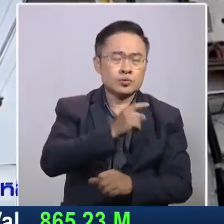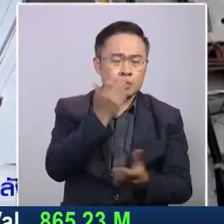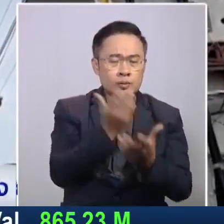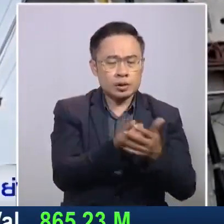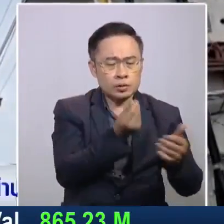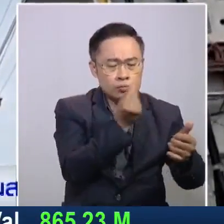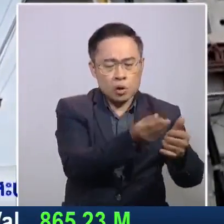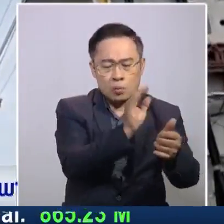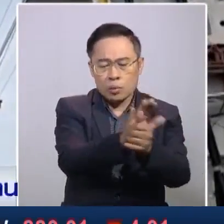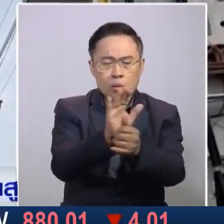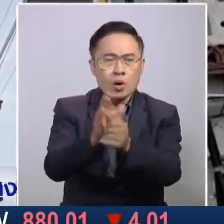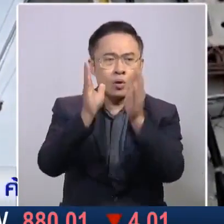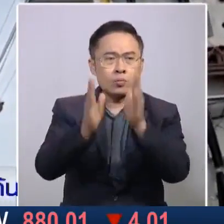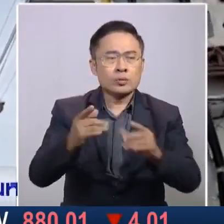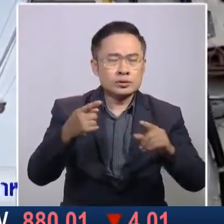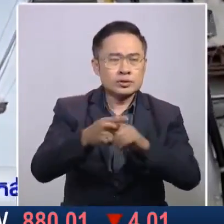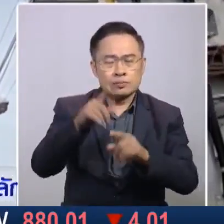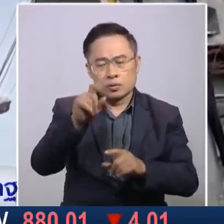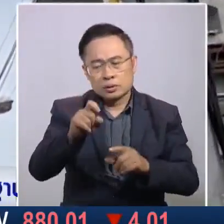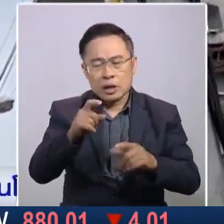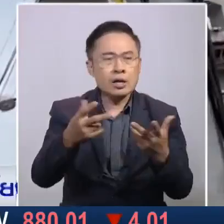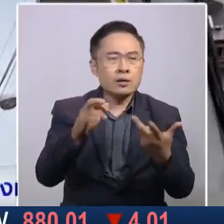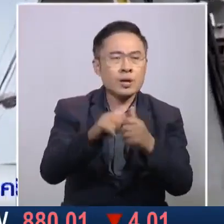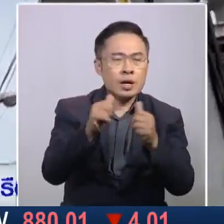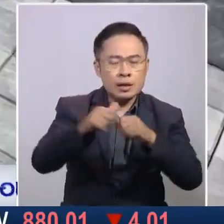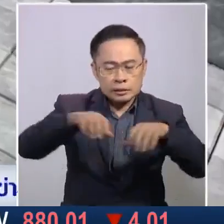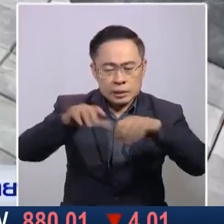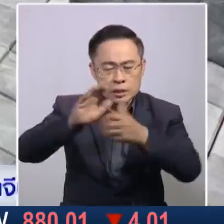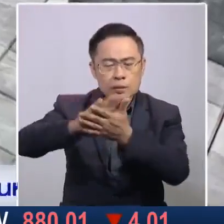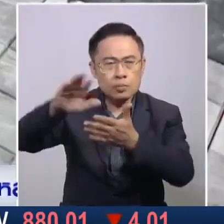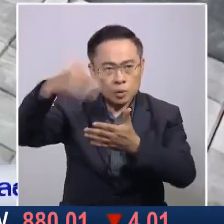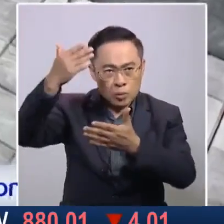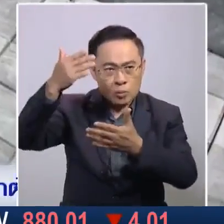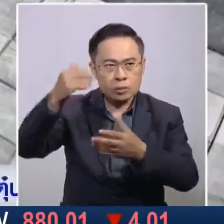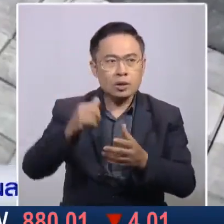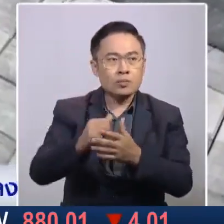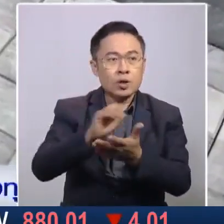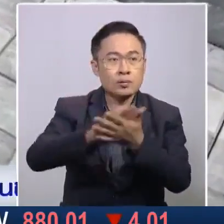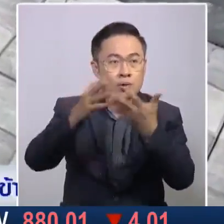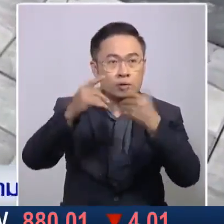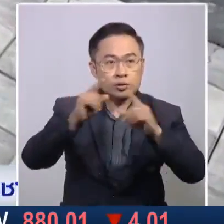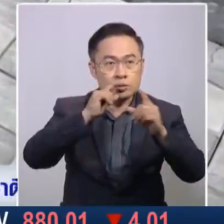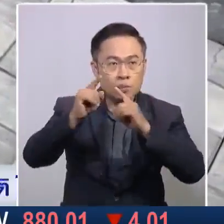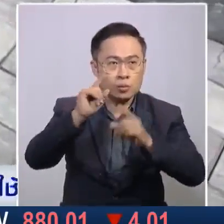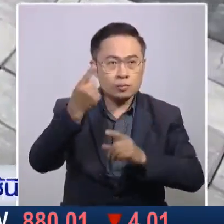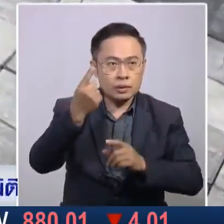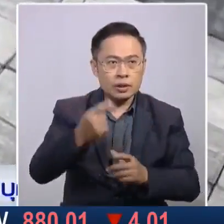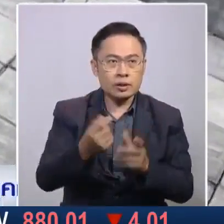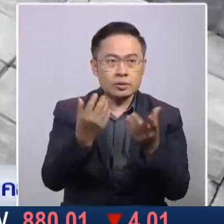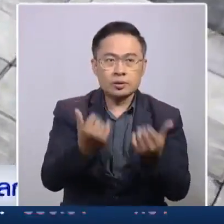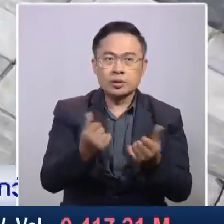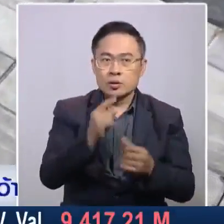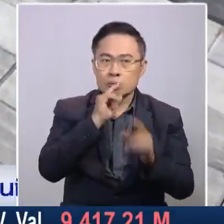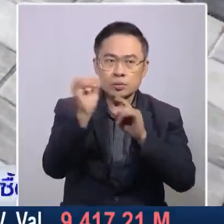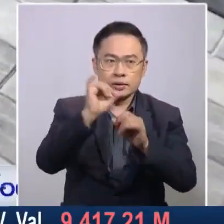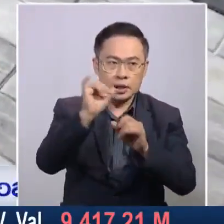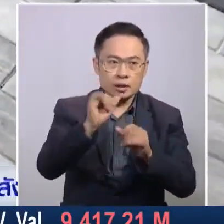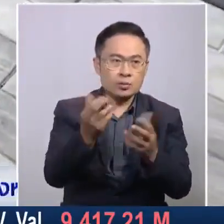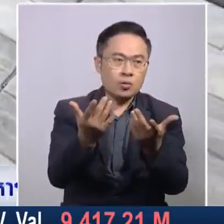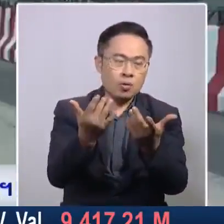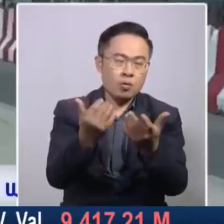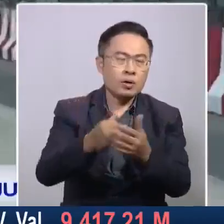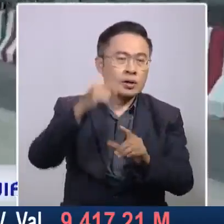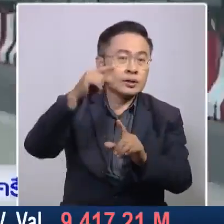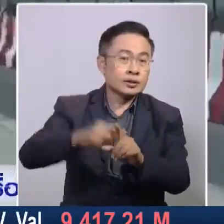ผู้เสียชีวิตและผู้ได้รับบาดเจ็บจากเหตุการณ์นี้และจะเข้ามาให้ปากคำในอีกครั้งนะคะในวันที่ 9สิงหาคมเวลา